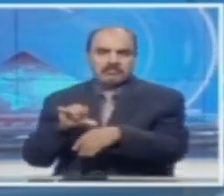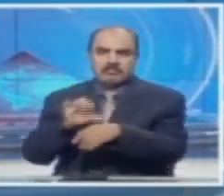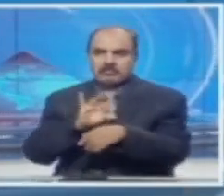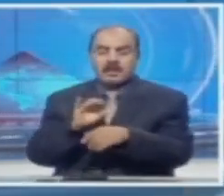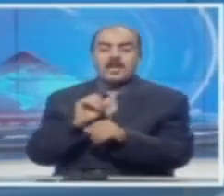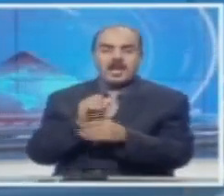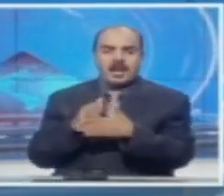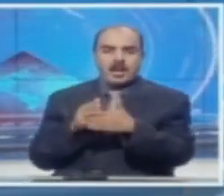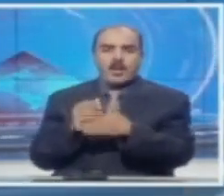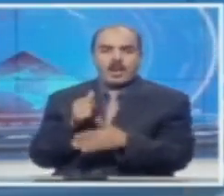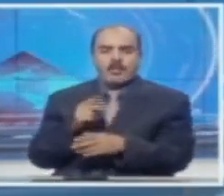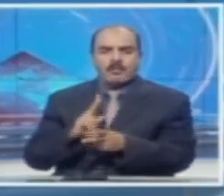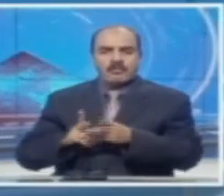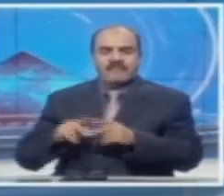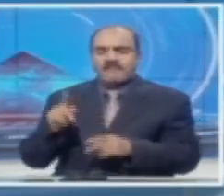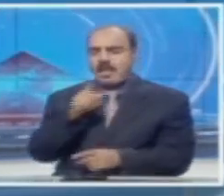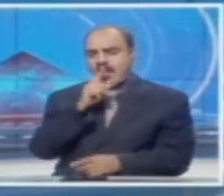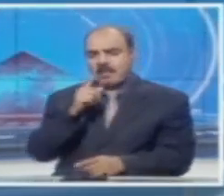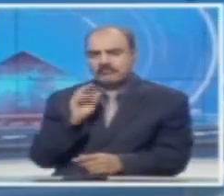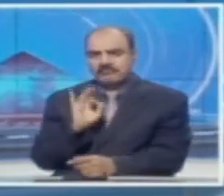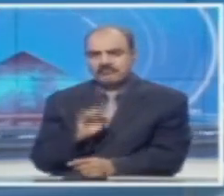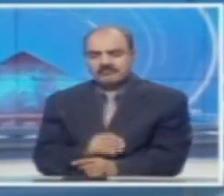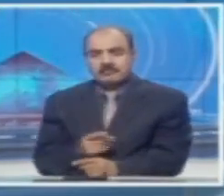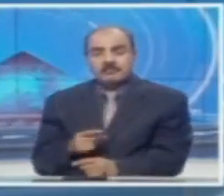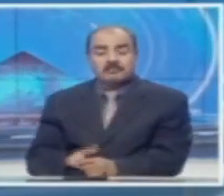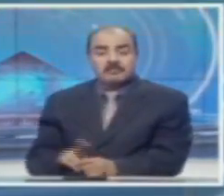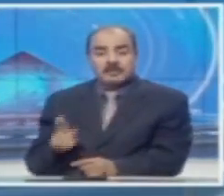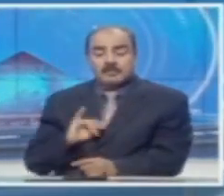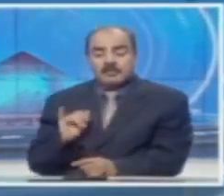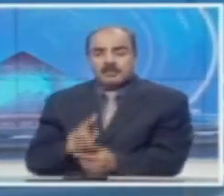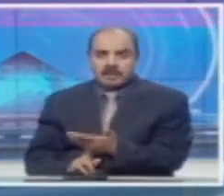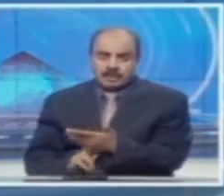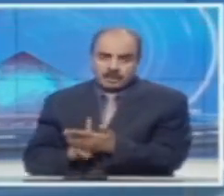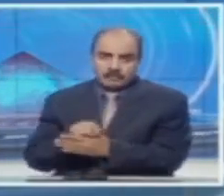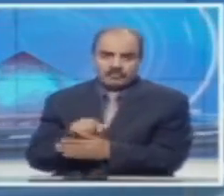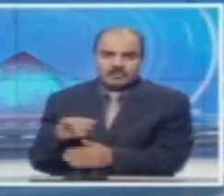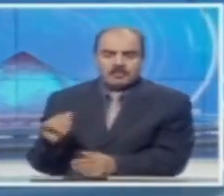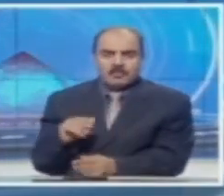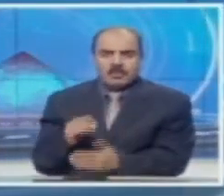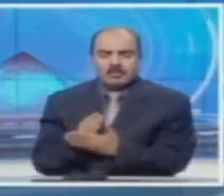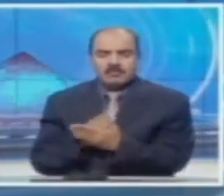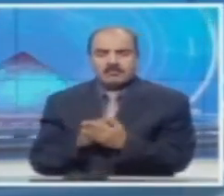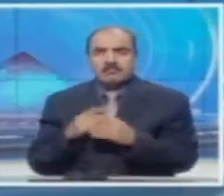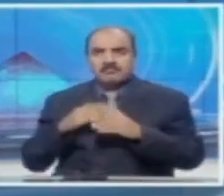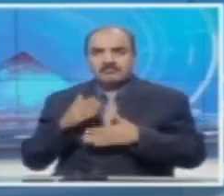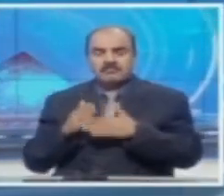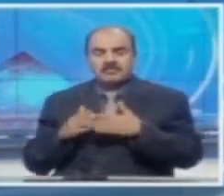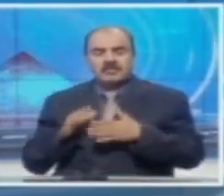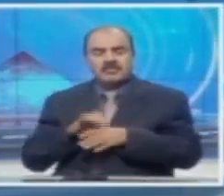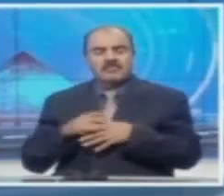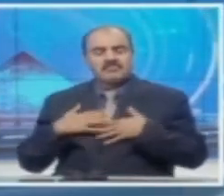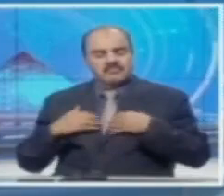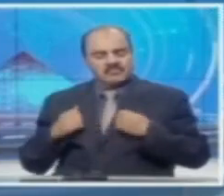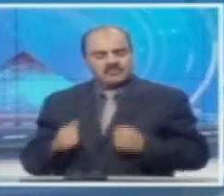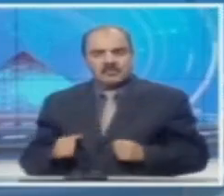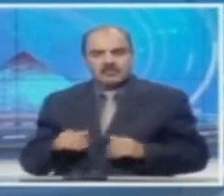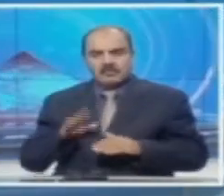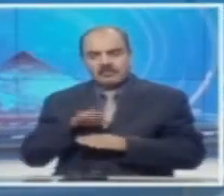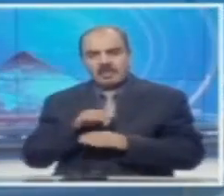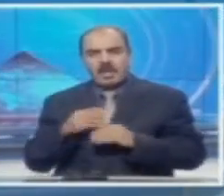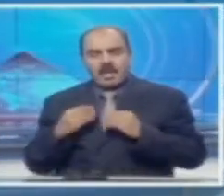الطبية بمختلف دول العالم، بما يعد أحد الخطوات المهمة لوضع المنشآت الطبية المصرية على